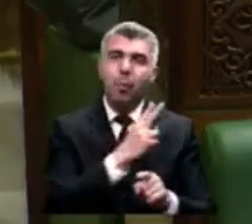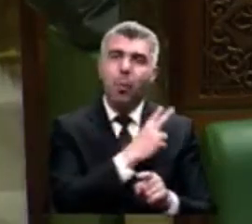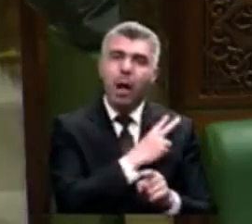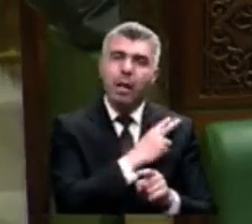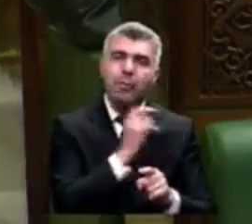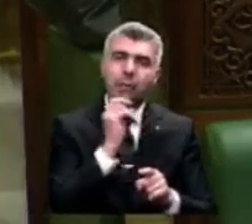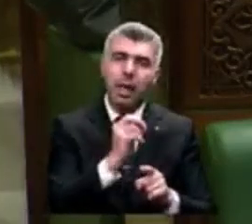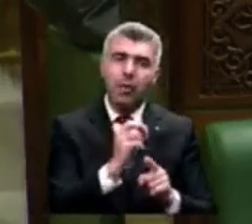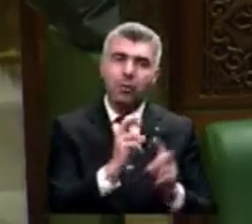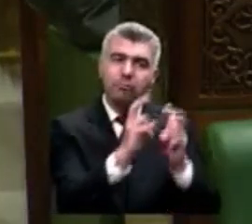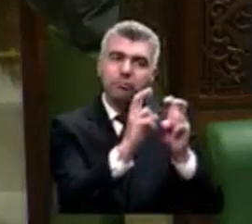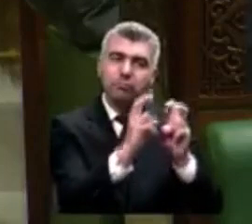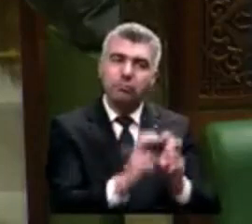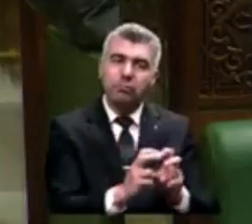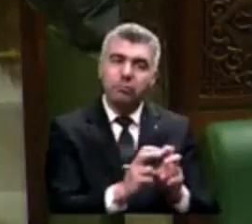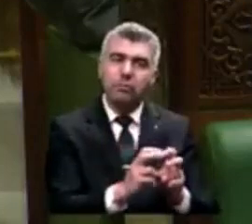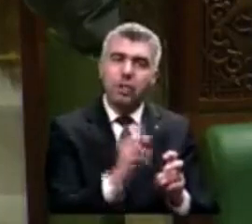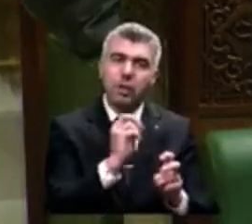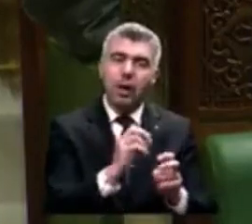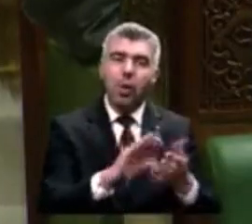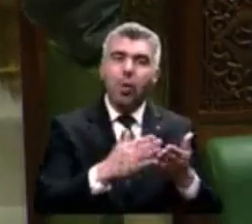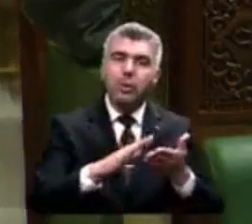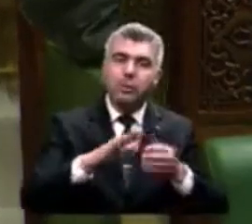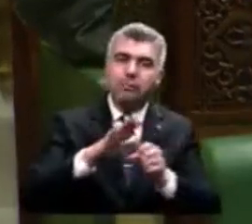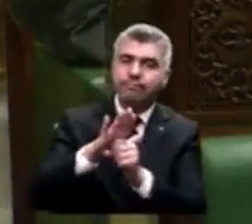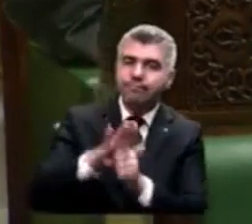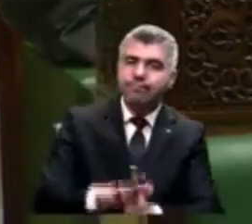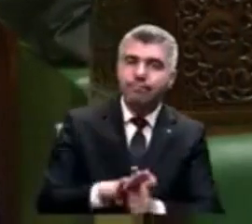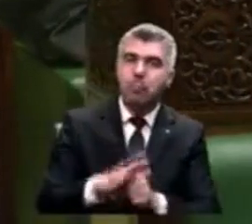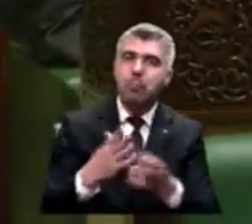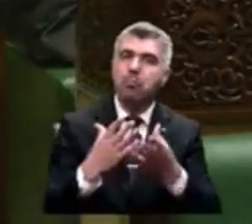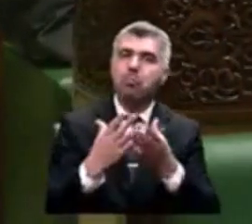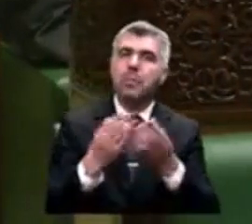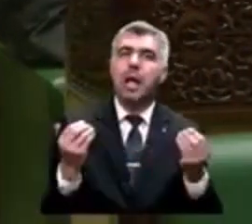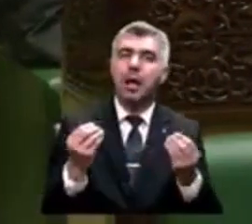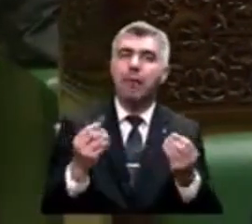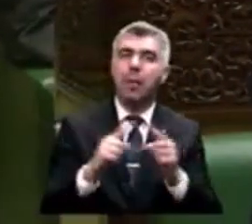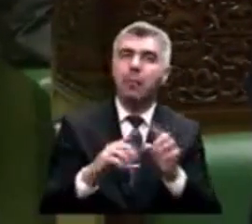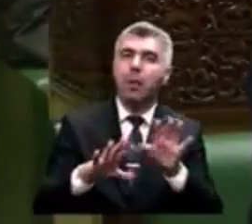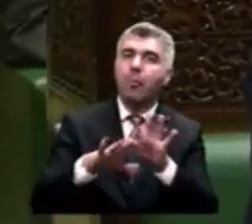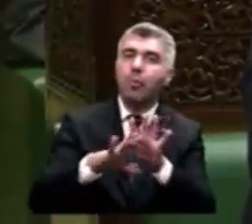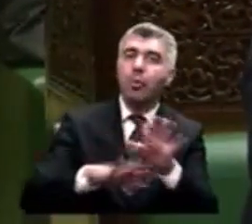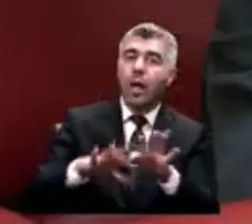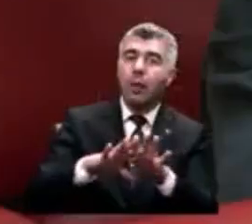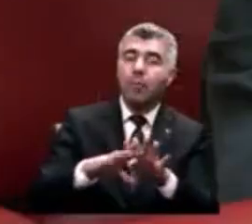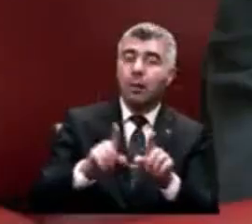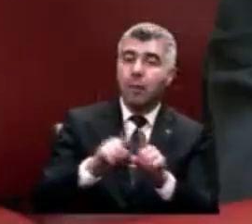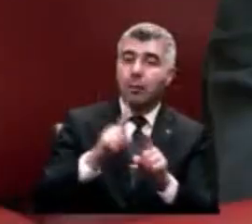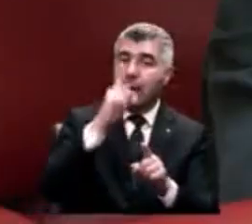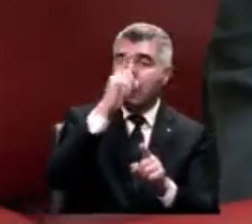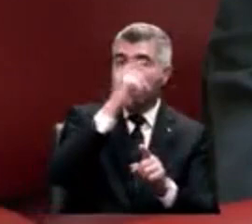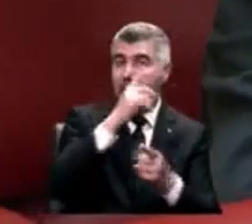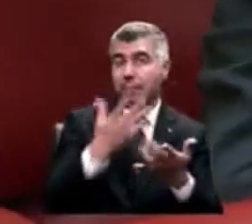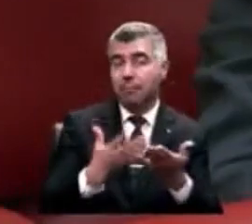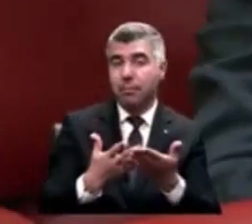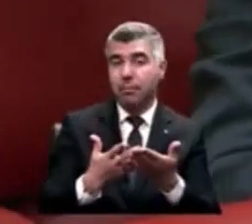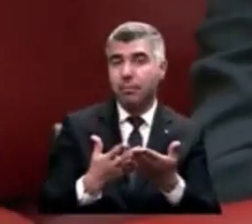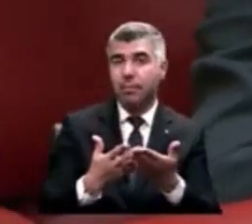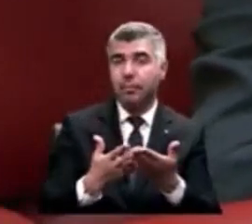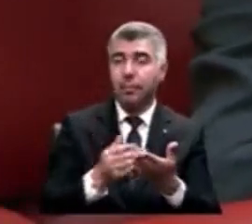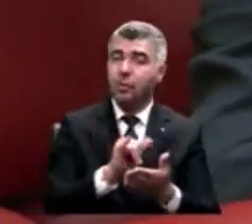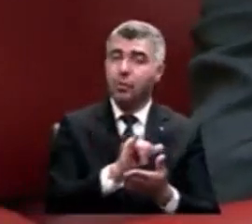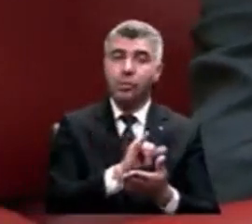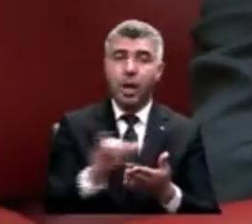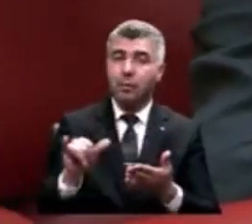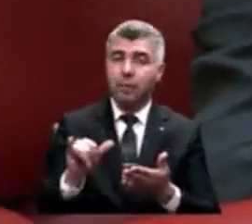فيها الاستاذ والنظره ديال الازدراء اللي ولا كيتعرض لها الاستاذ اليوم في المجتمع المغربي، وهذا شيء خطير وغير